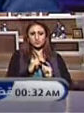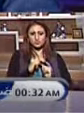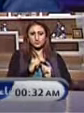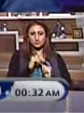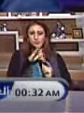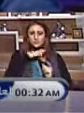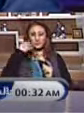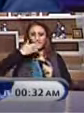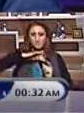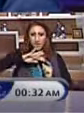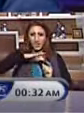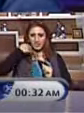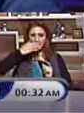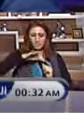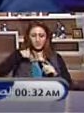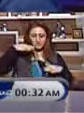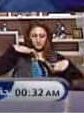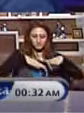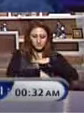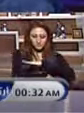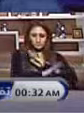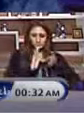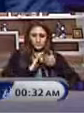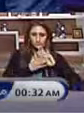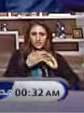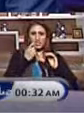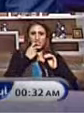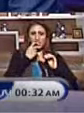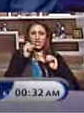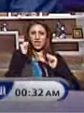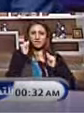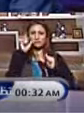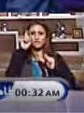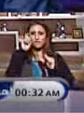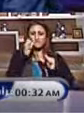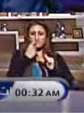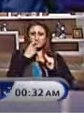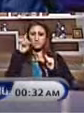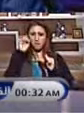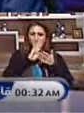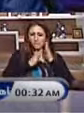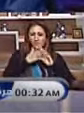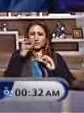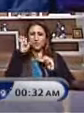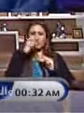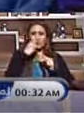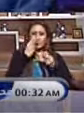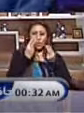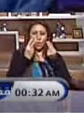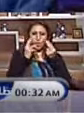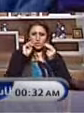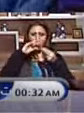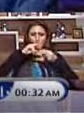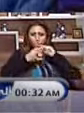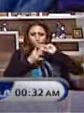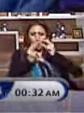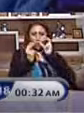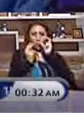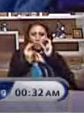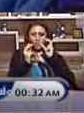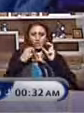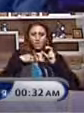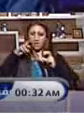ان صرح صرح الجسد كله وان فسد فسد الجسد كله القلب واللسان هي كده والمرء باصغريه واللسان